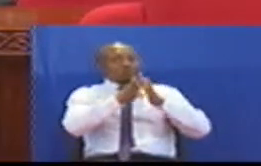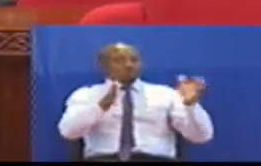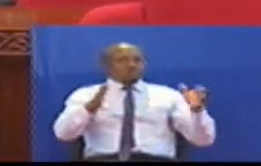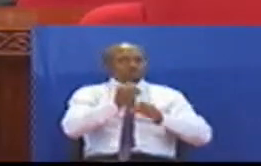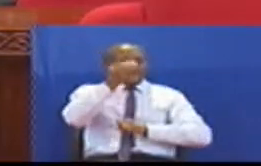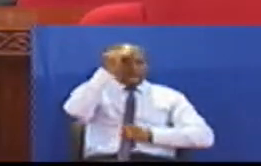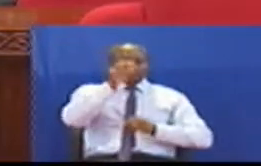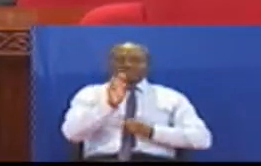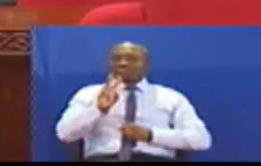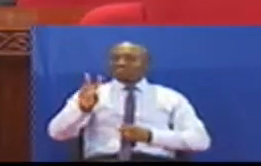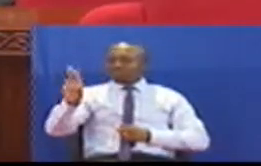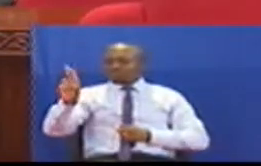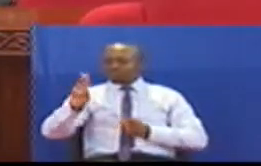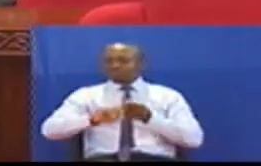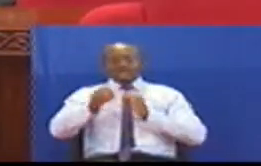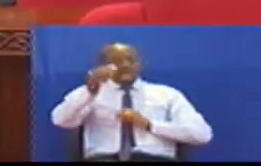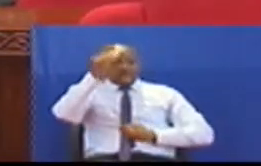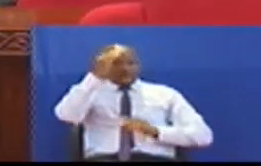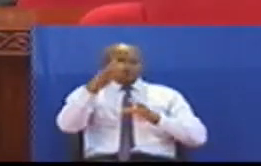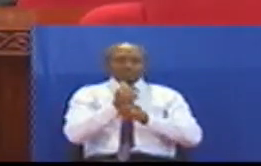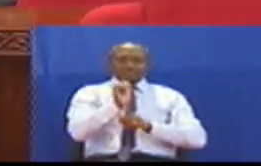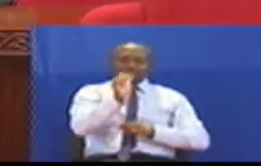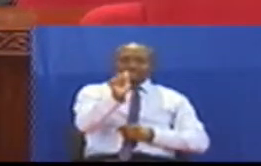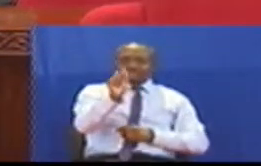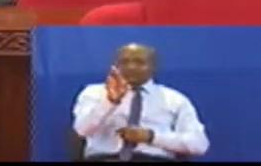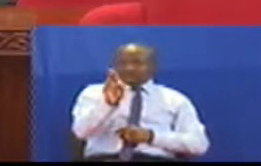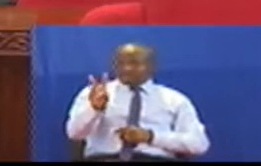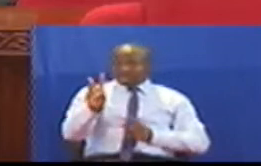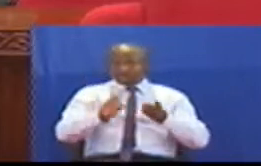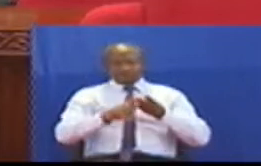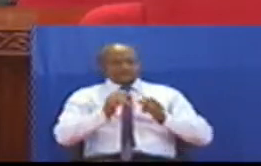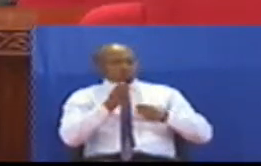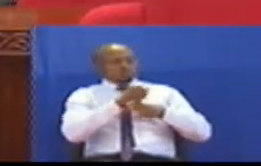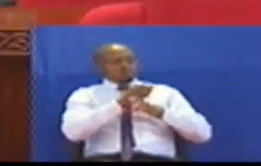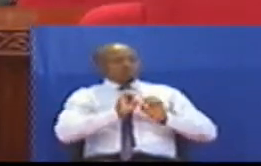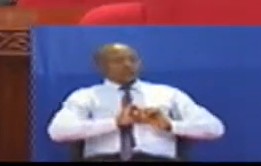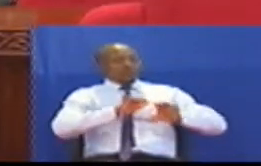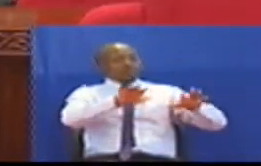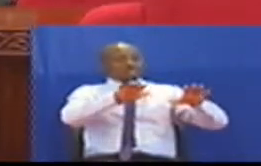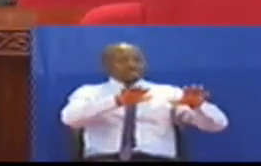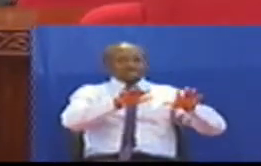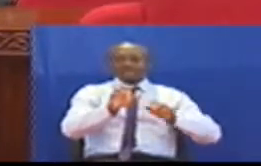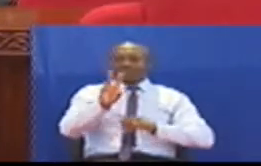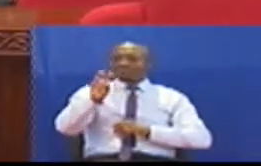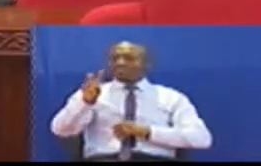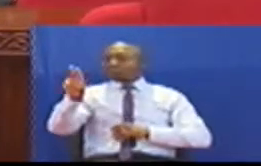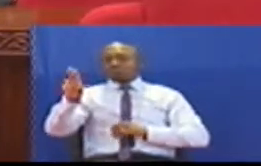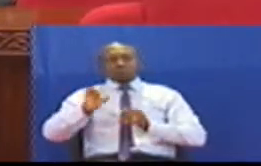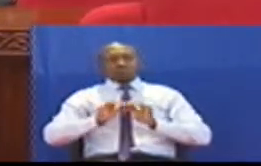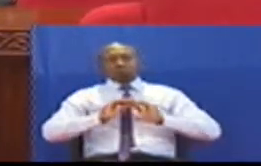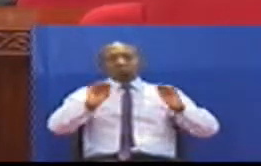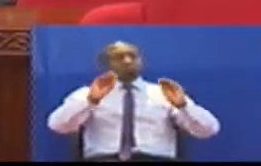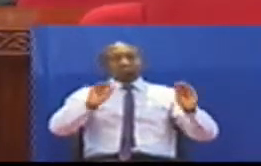VVU. Elimu ya upatikanaji wa ARVs na elimu ya juu ya maambukizi ya VVU haipewi tena kipaumbele kama ilivyokuwa kwa miaka ya